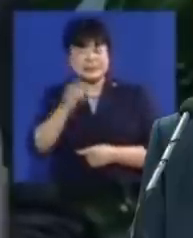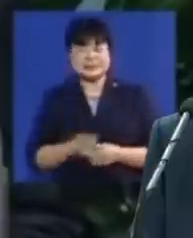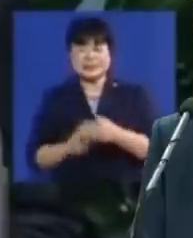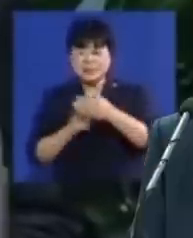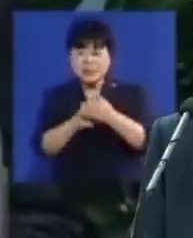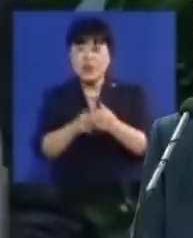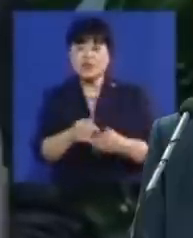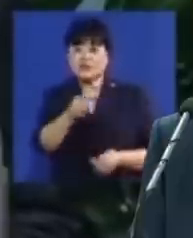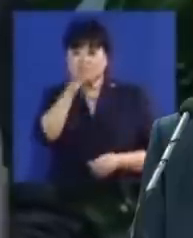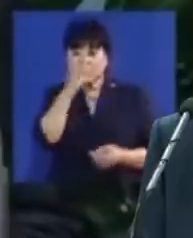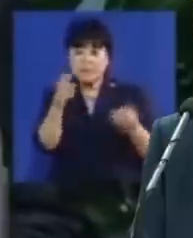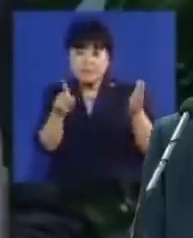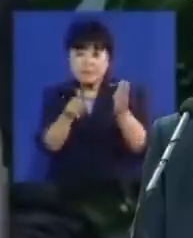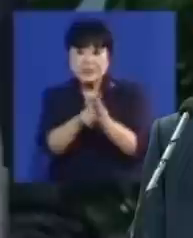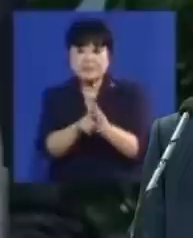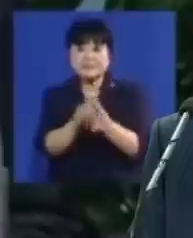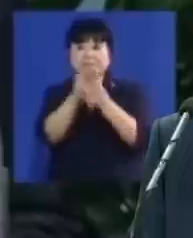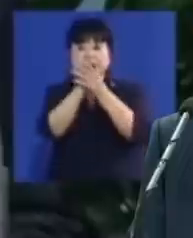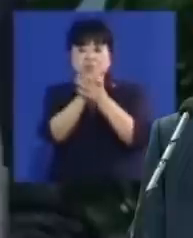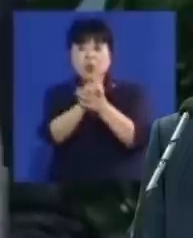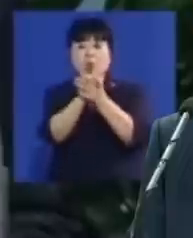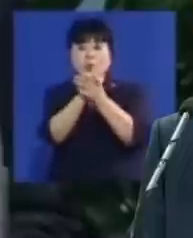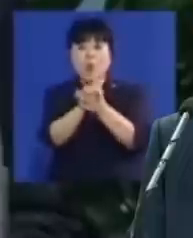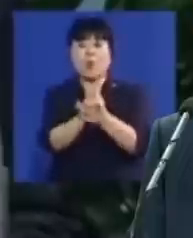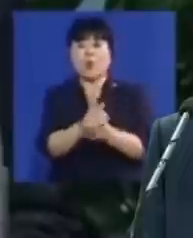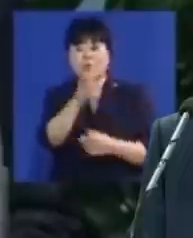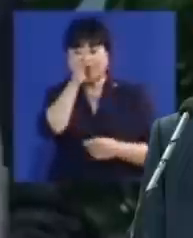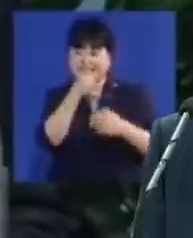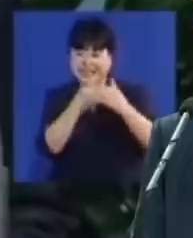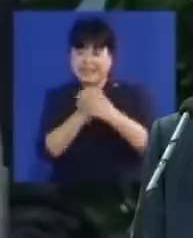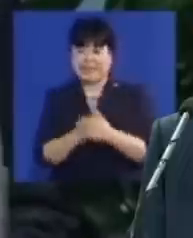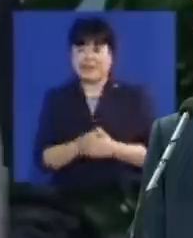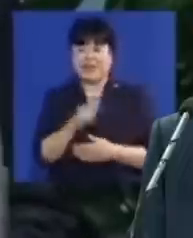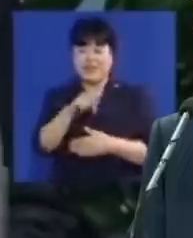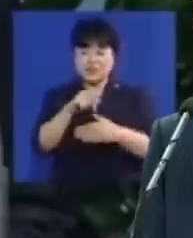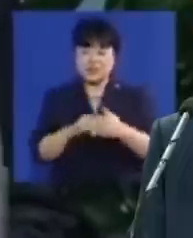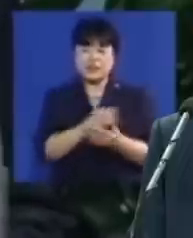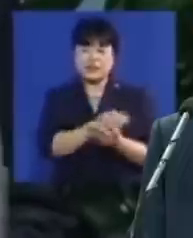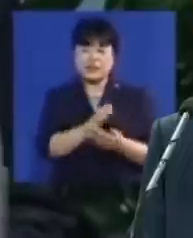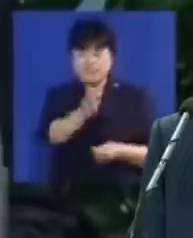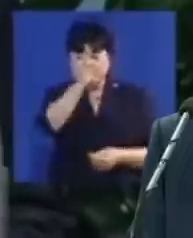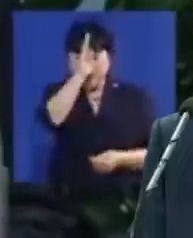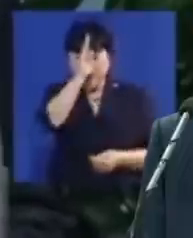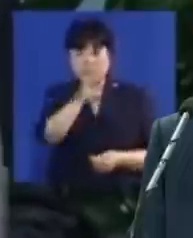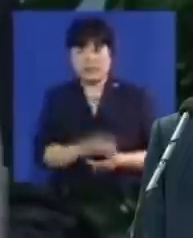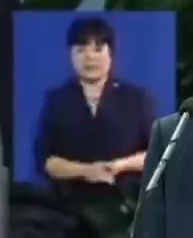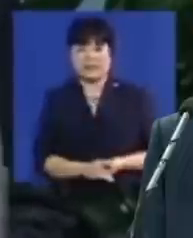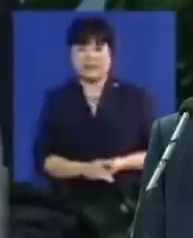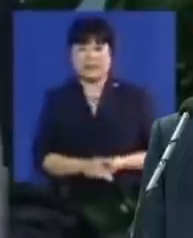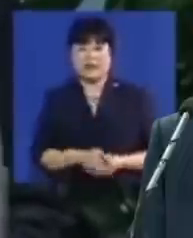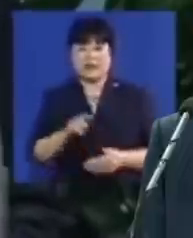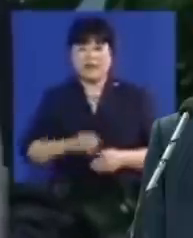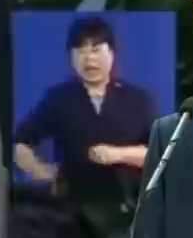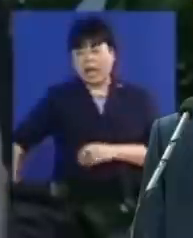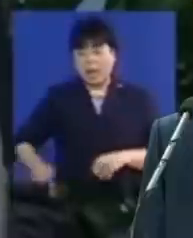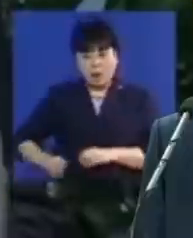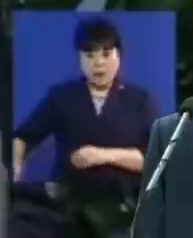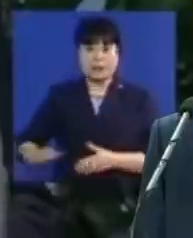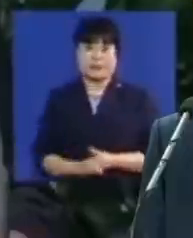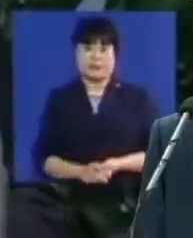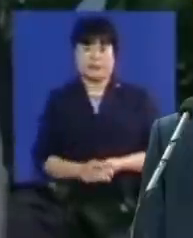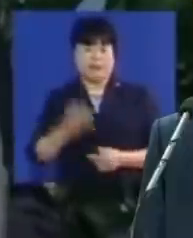수 있는 믿음과 기도가 있으니까 속에 있는 모든 질병이 배설물로 다